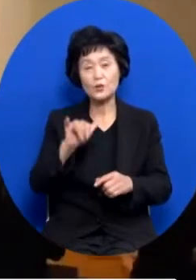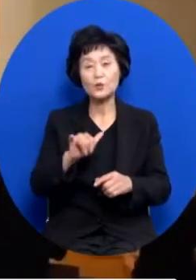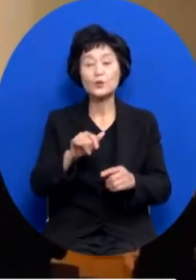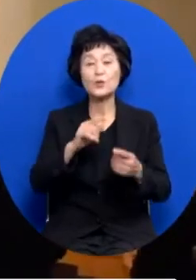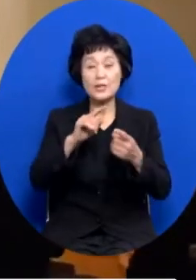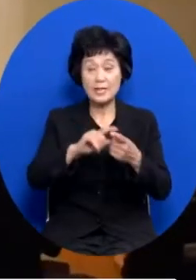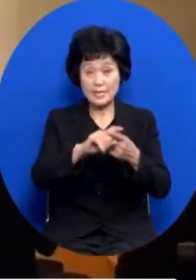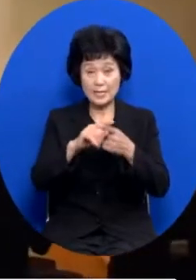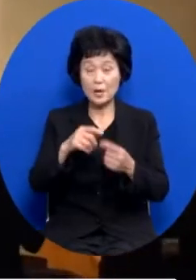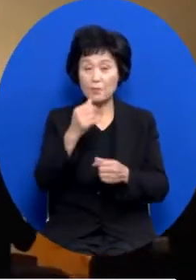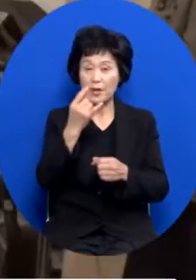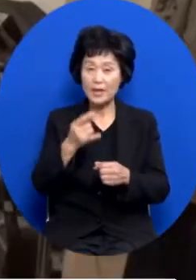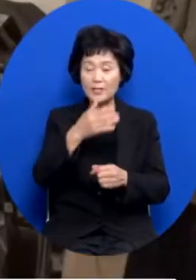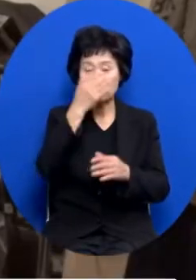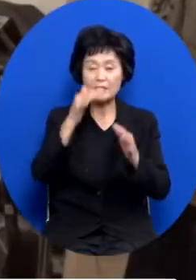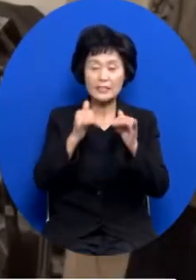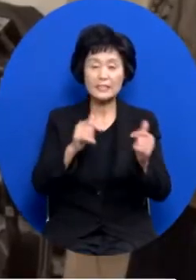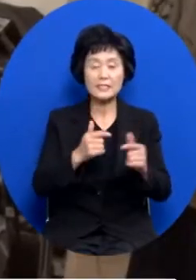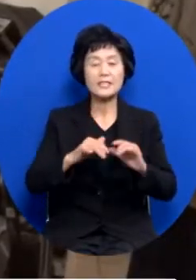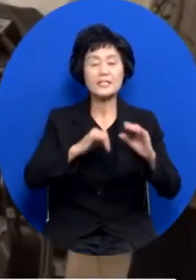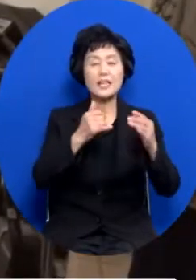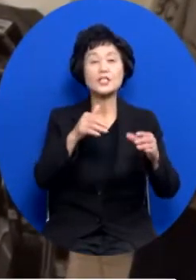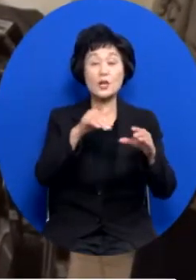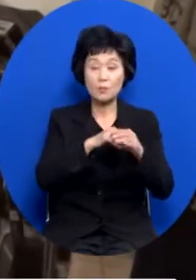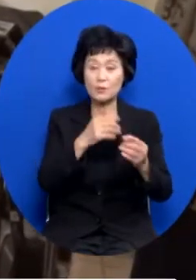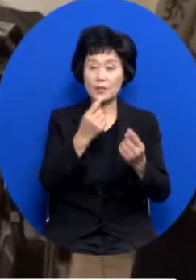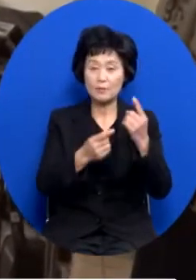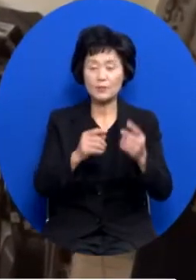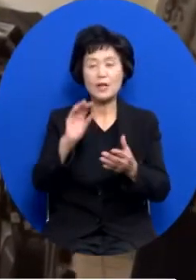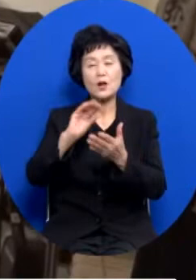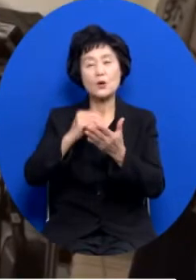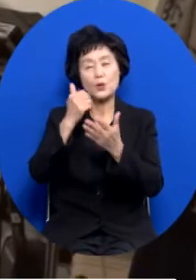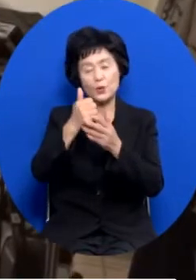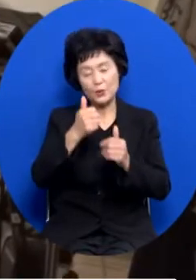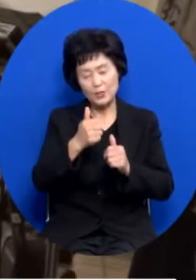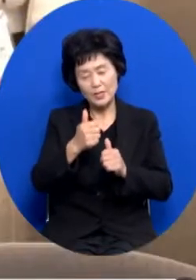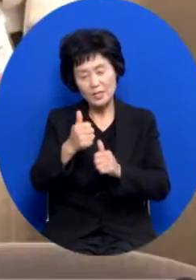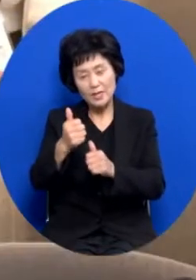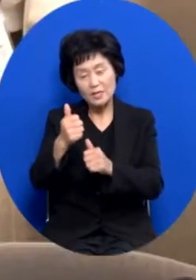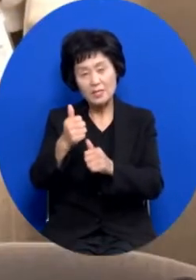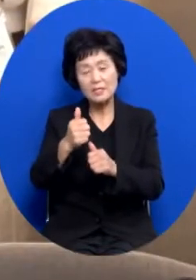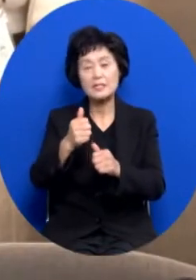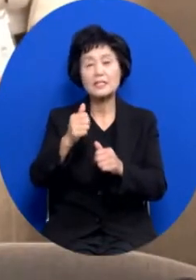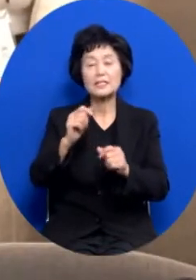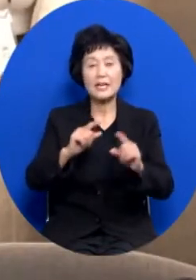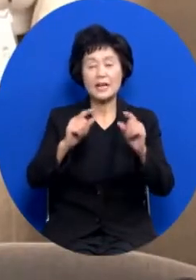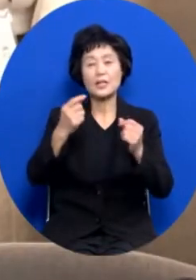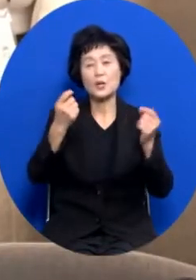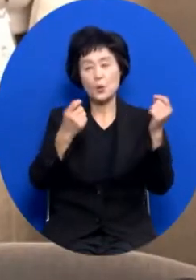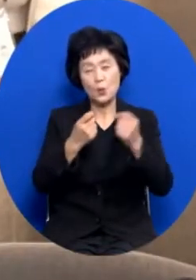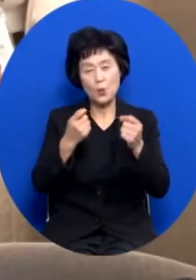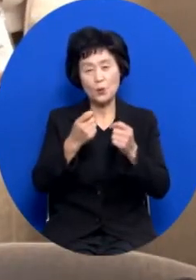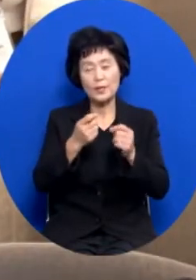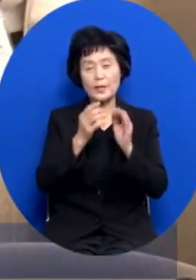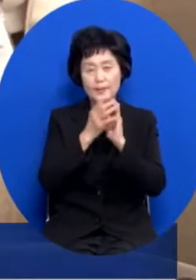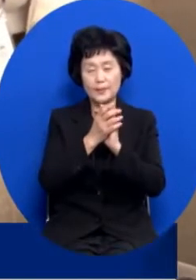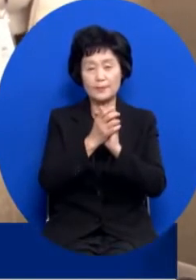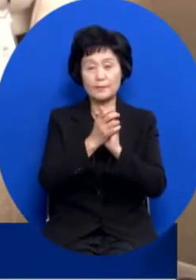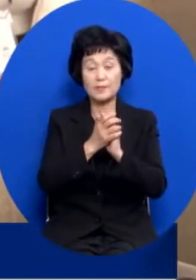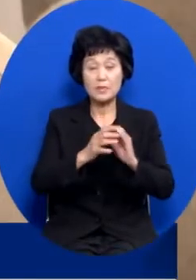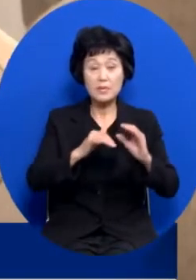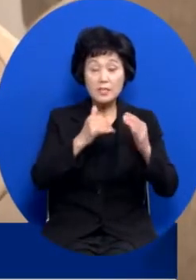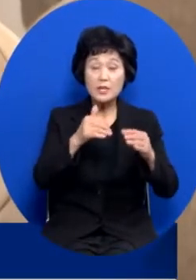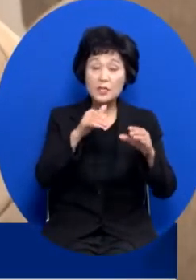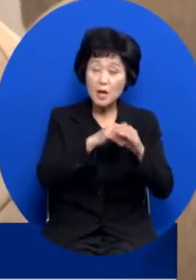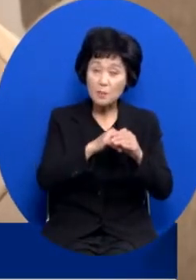세상 문화보다 오직 예수 그리스도를 따르는 세상이 오길 바란다며 이번 행사 취지를 밝혔습니다. 세상의 문화를